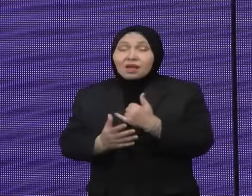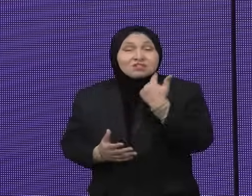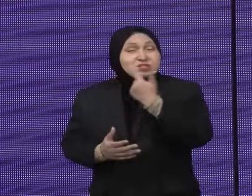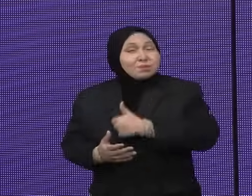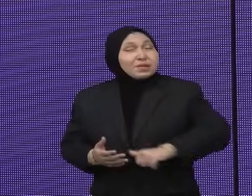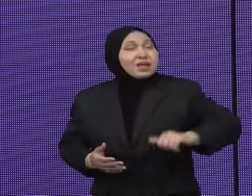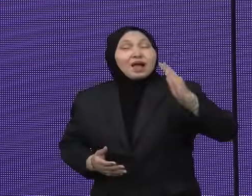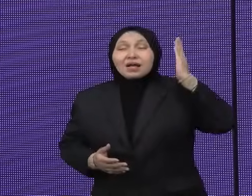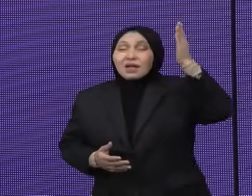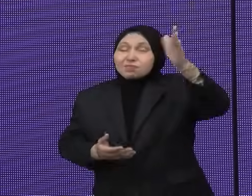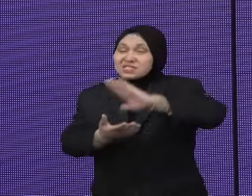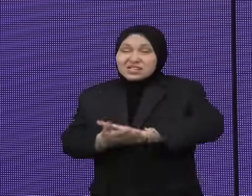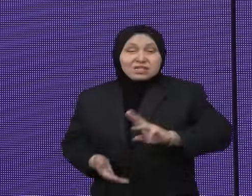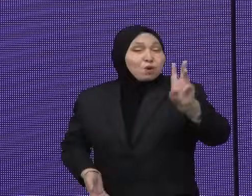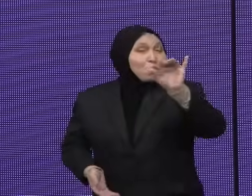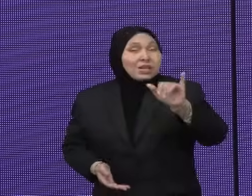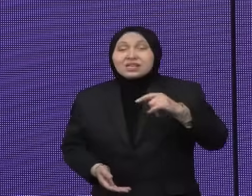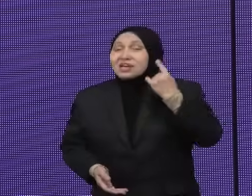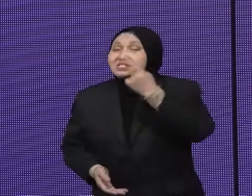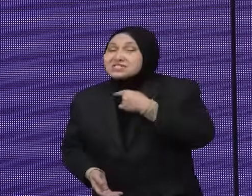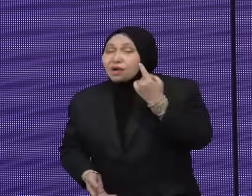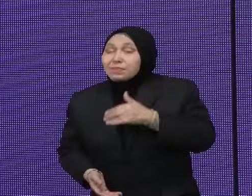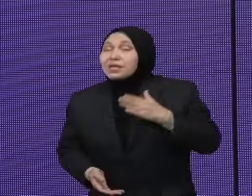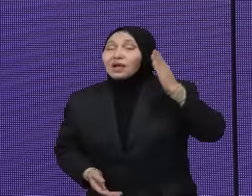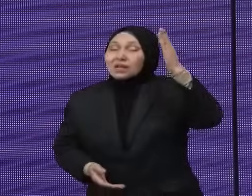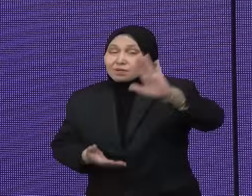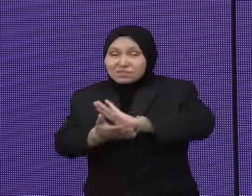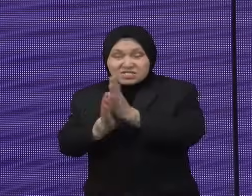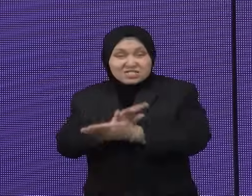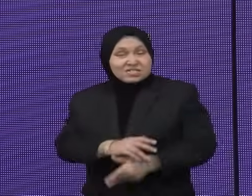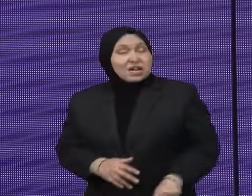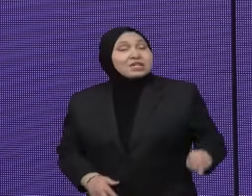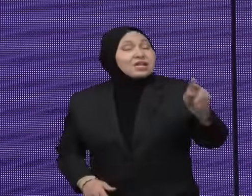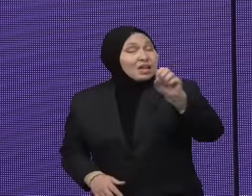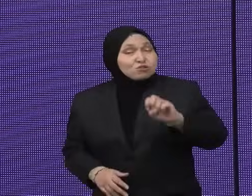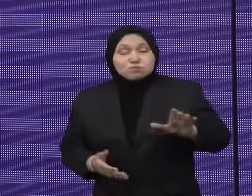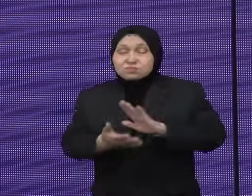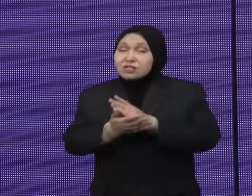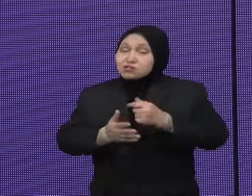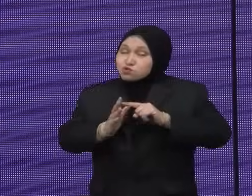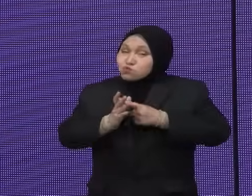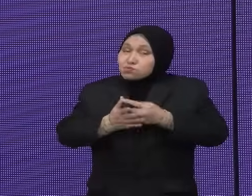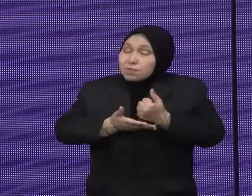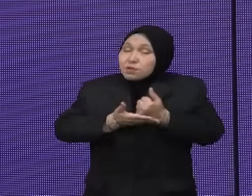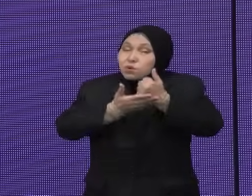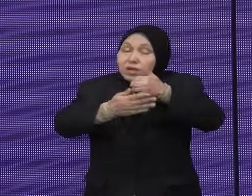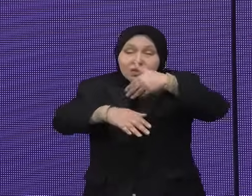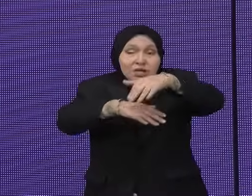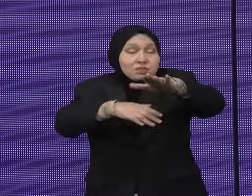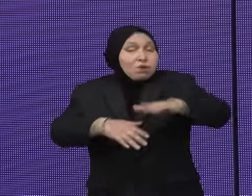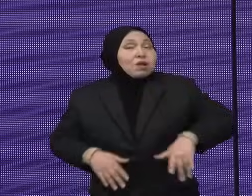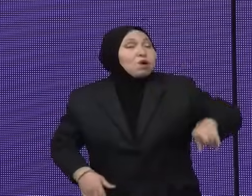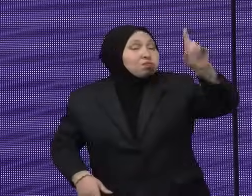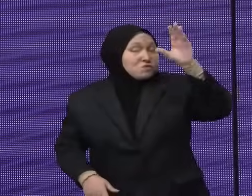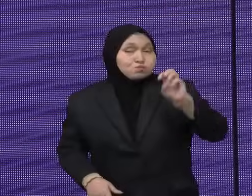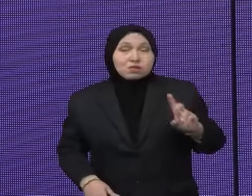yang akan menjadi wali dan siapakah yang menjadi nasir sebagai sumber pertolongan yang dihantar oleh Allah Subhanahu wa